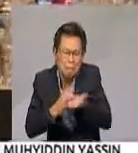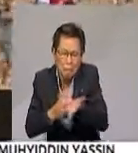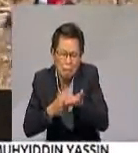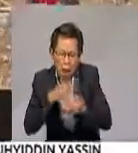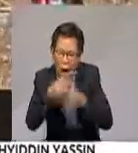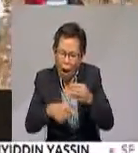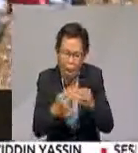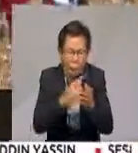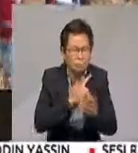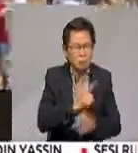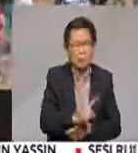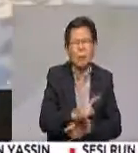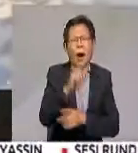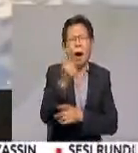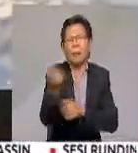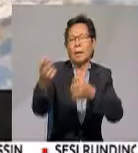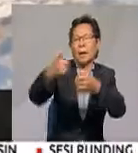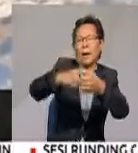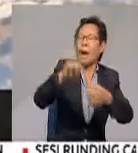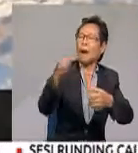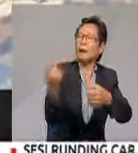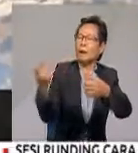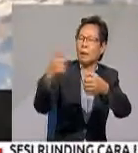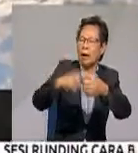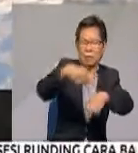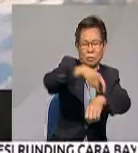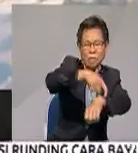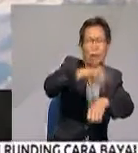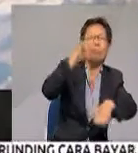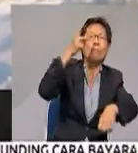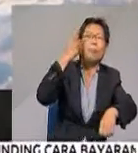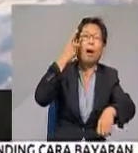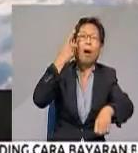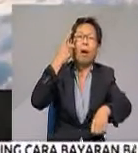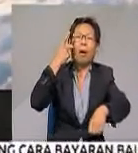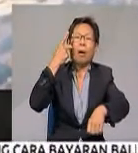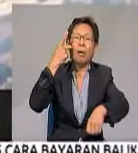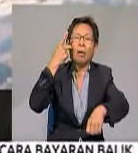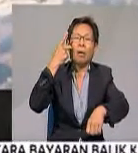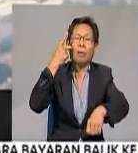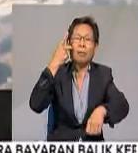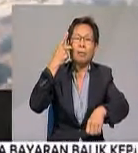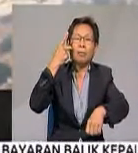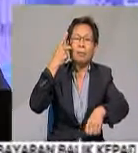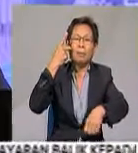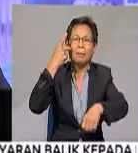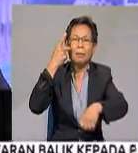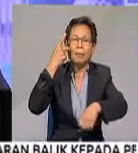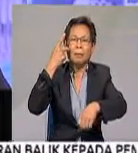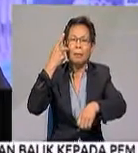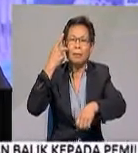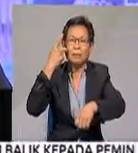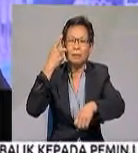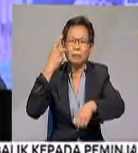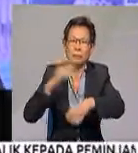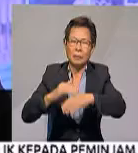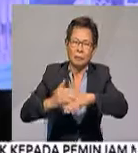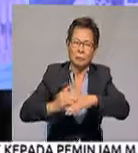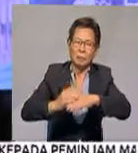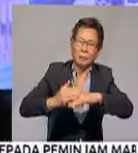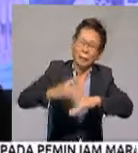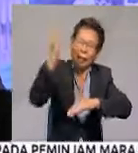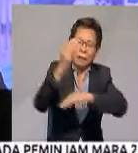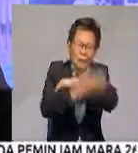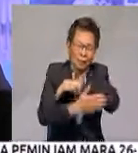Islam. Hanya berkait rapat dengan geografi politik yang melingkari dunia Arab. Maka kalau ini